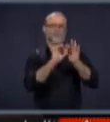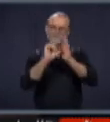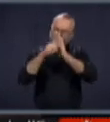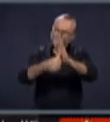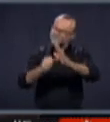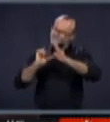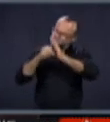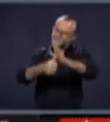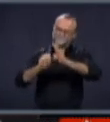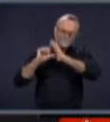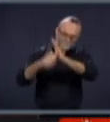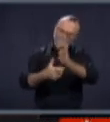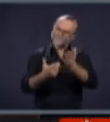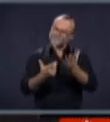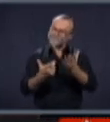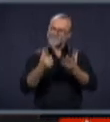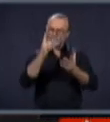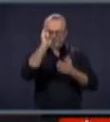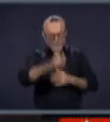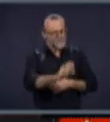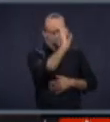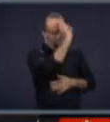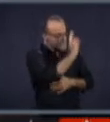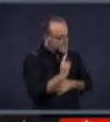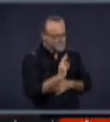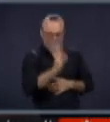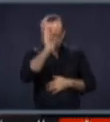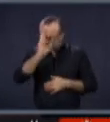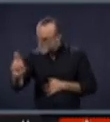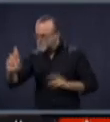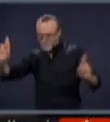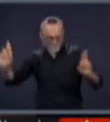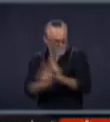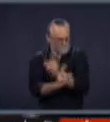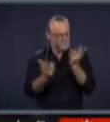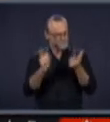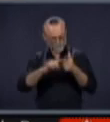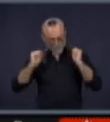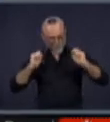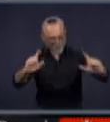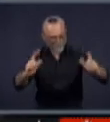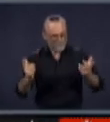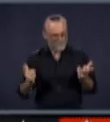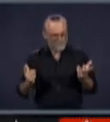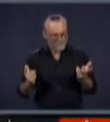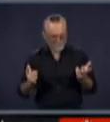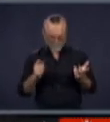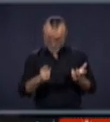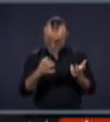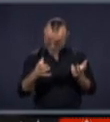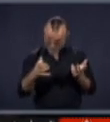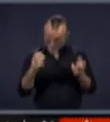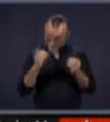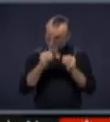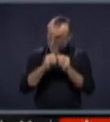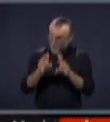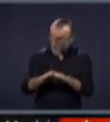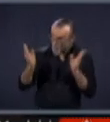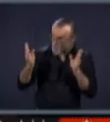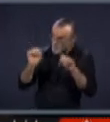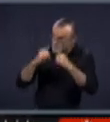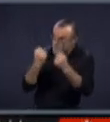sans doute, de répéter encore que c'est une question de respect. Si nous voulons continuer